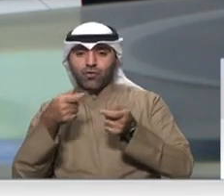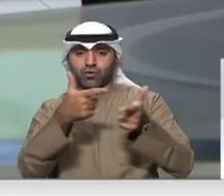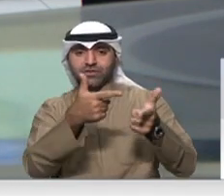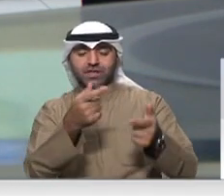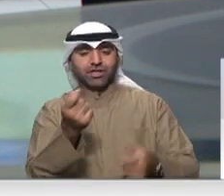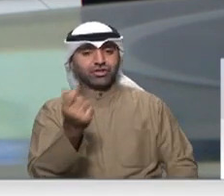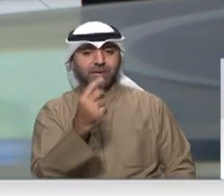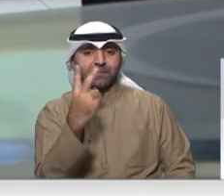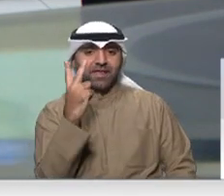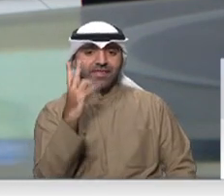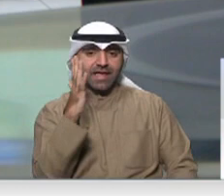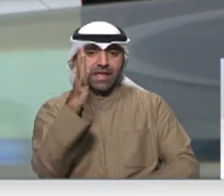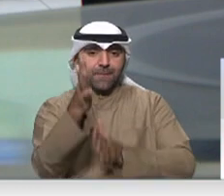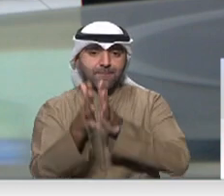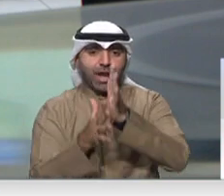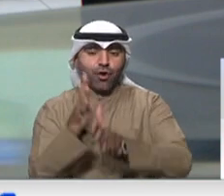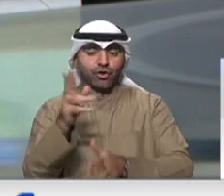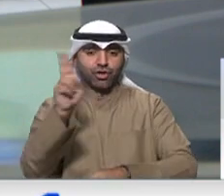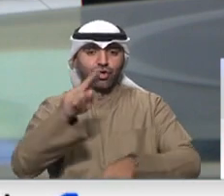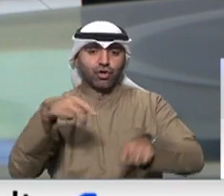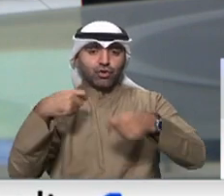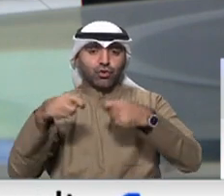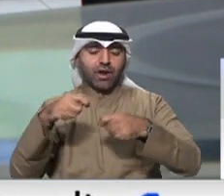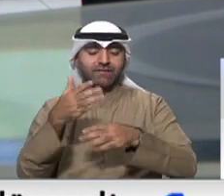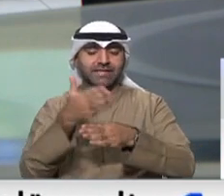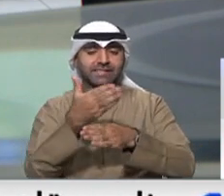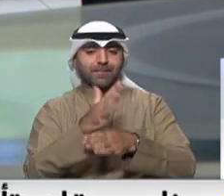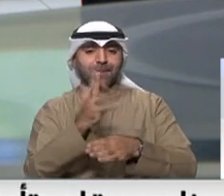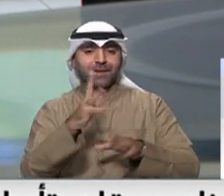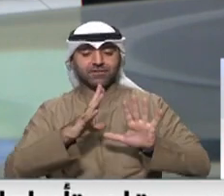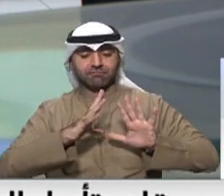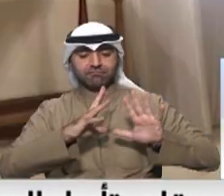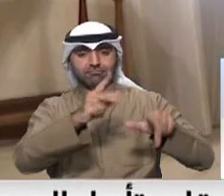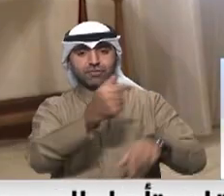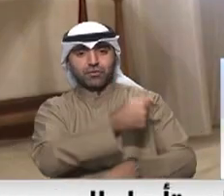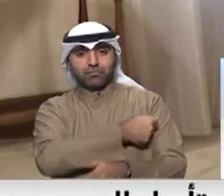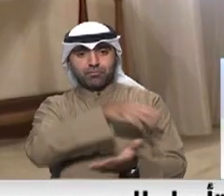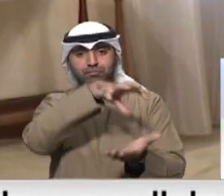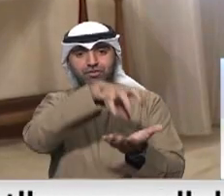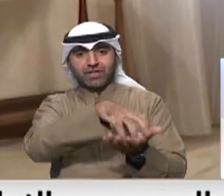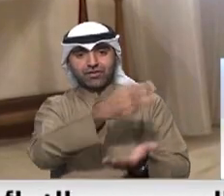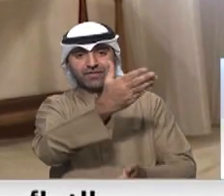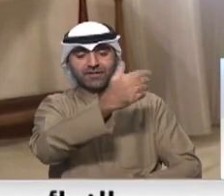بسعة استيعابية ل35 سريرة.